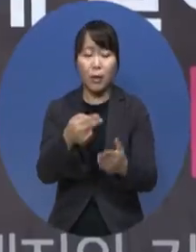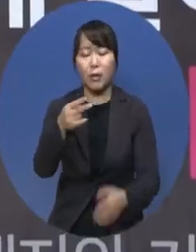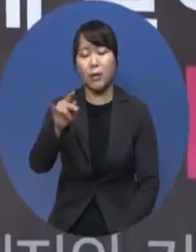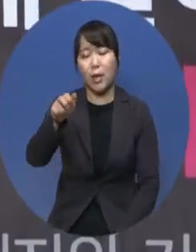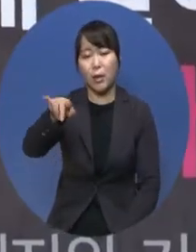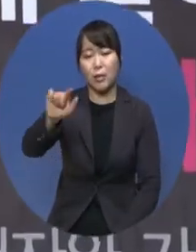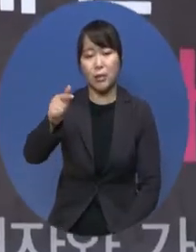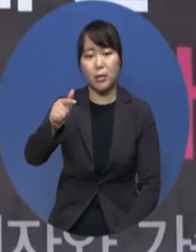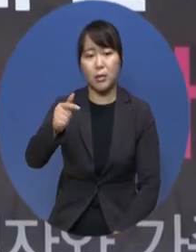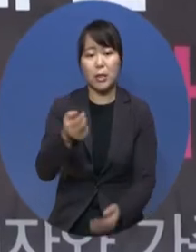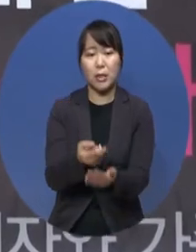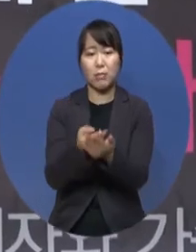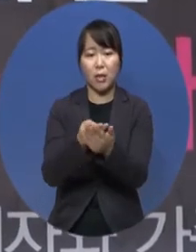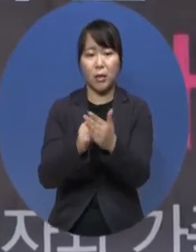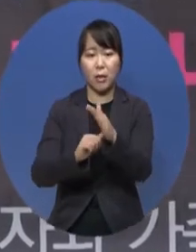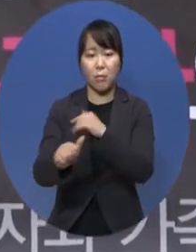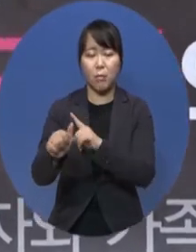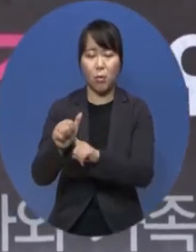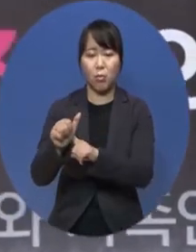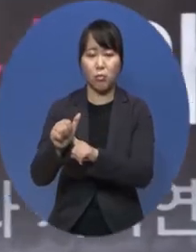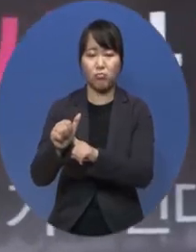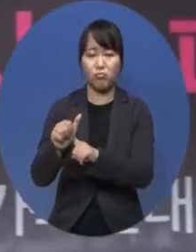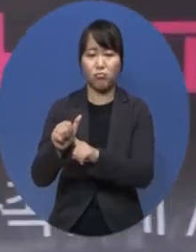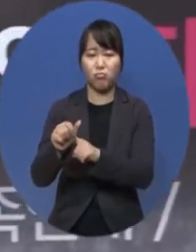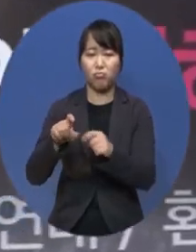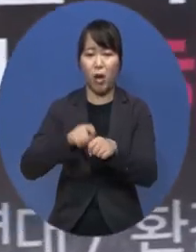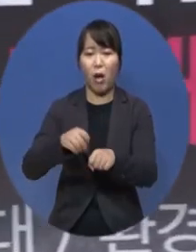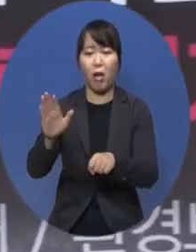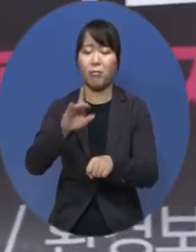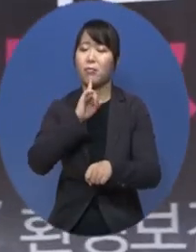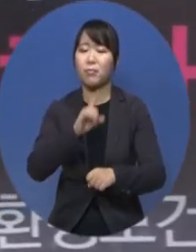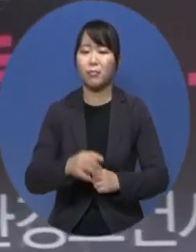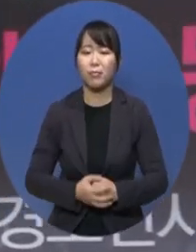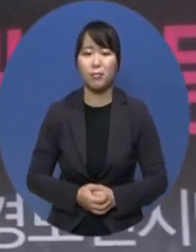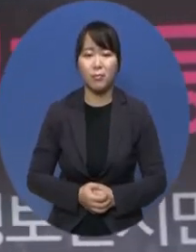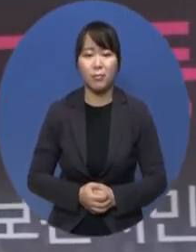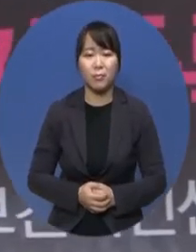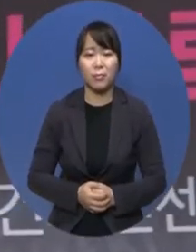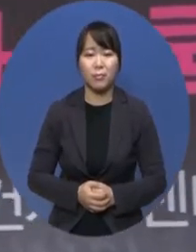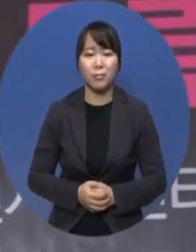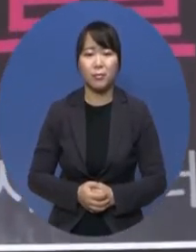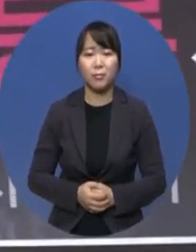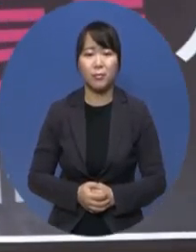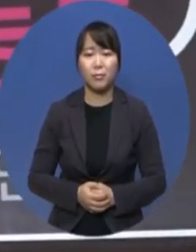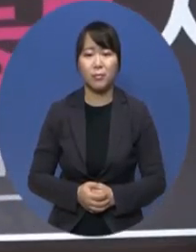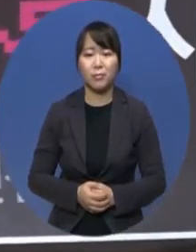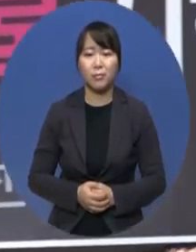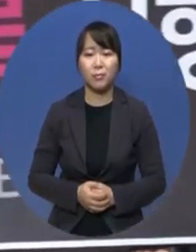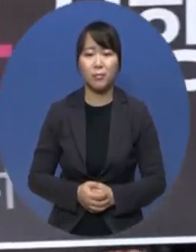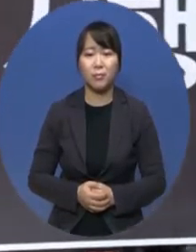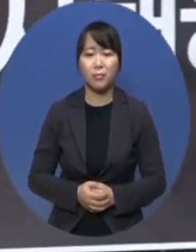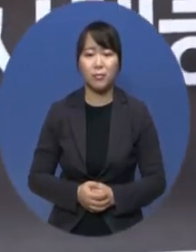침대 대표를 불기소 처분했다고 밝혔습니다. 복지TV 뉴스 서정령입니다.